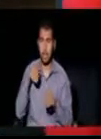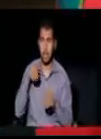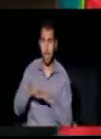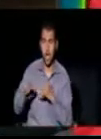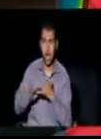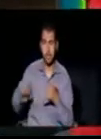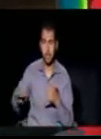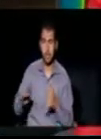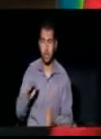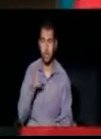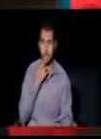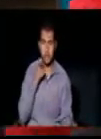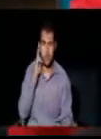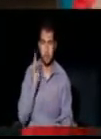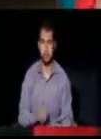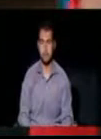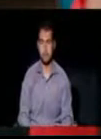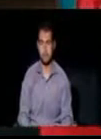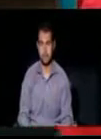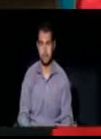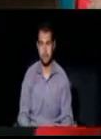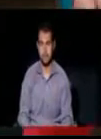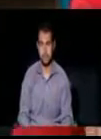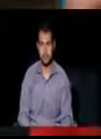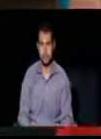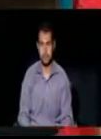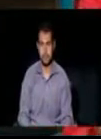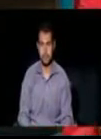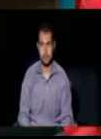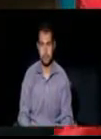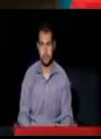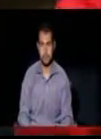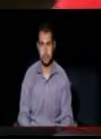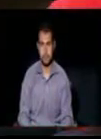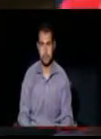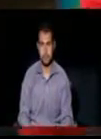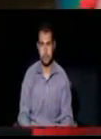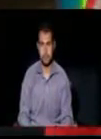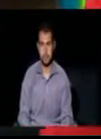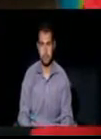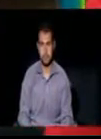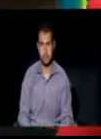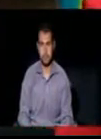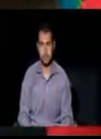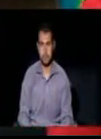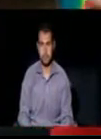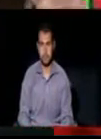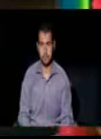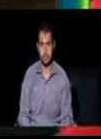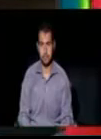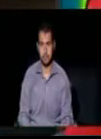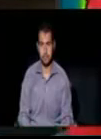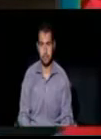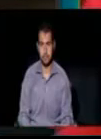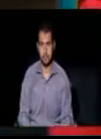ما تفكريش ان ابنك صم يعني معناتها ان هو معاق تسيبيه على جنب وتقولي حرام، لا،